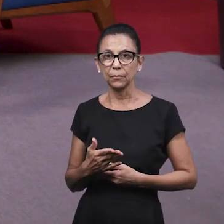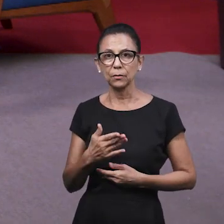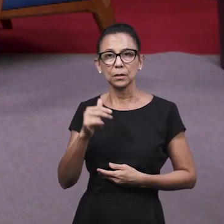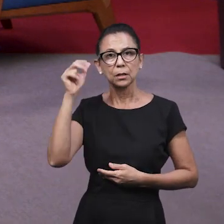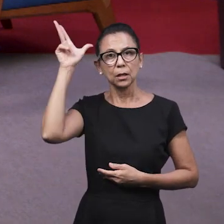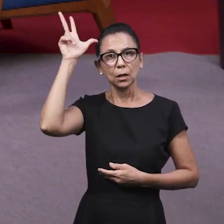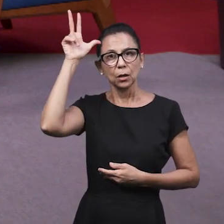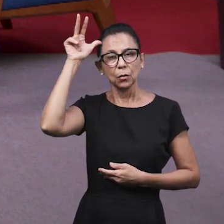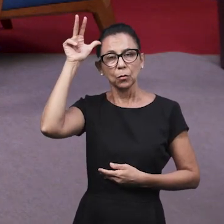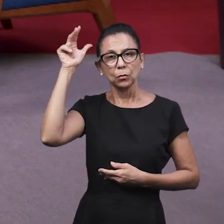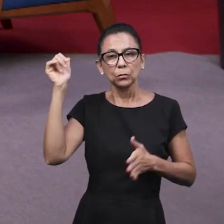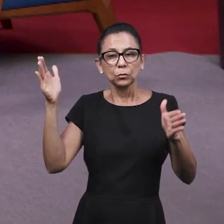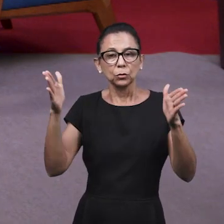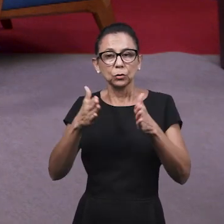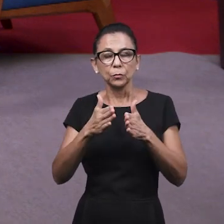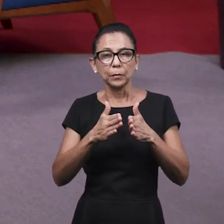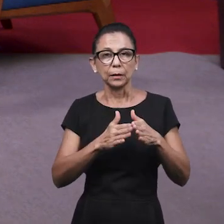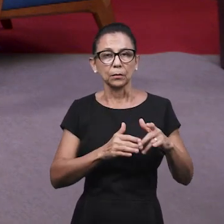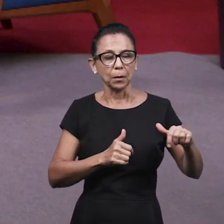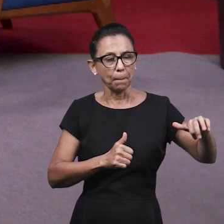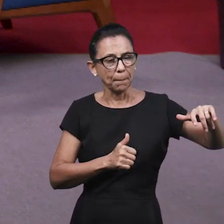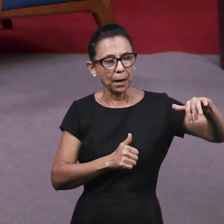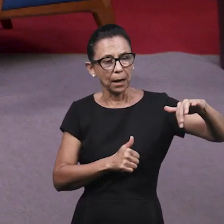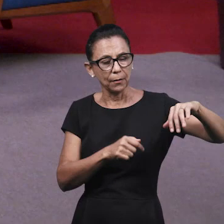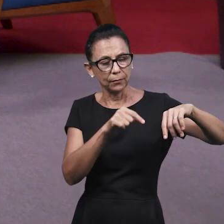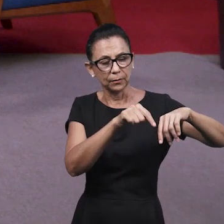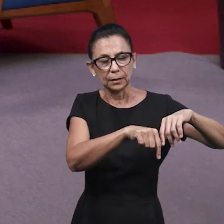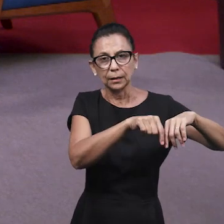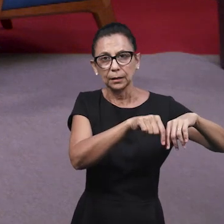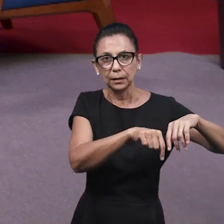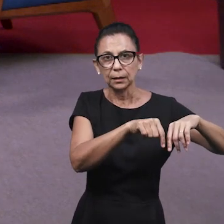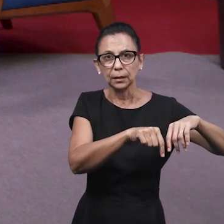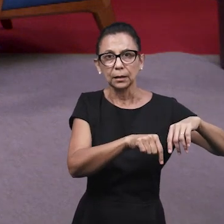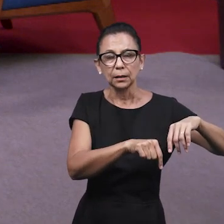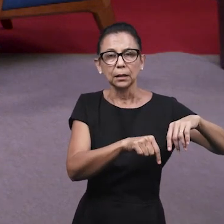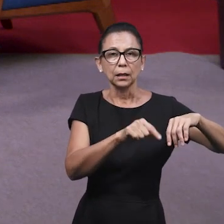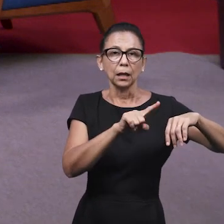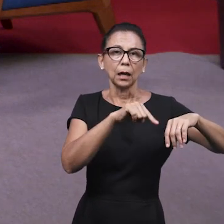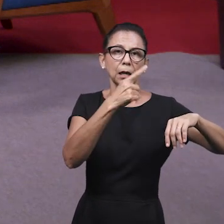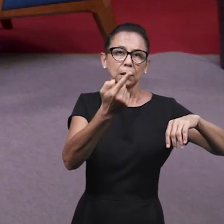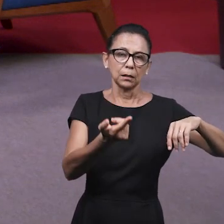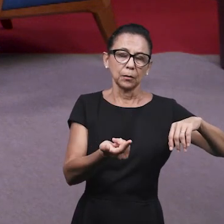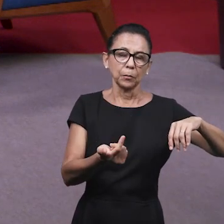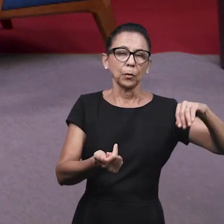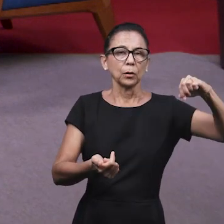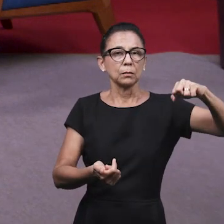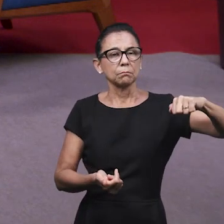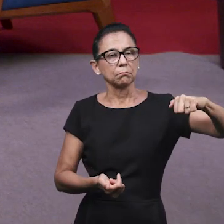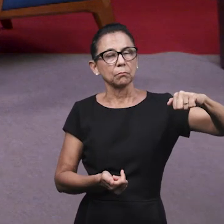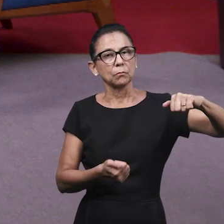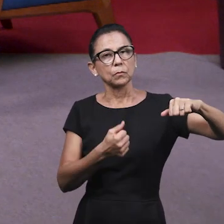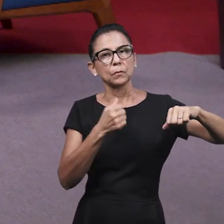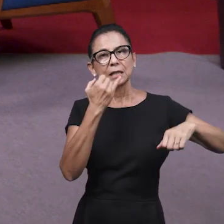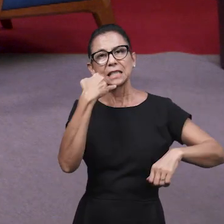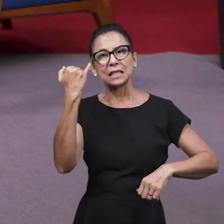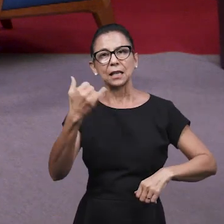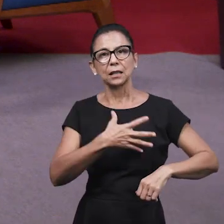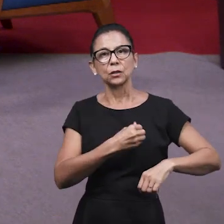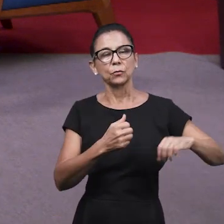Donc, il est allé jusqu'au pied du calvaire. Après là, c'est une autre dispensation. Le Nouveau Testament,